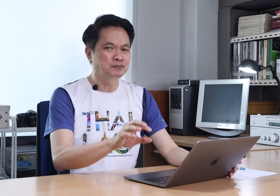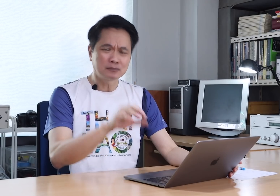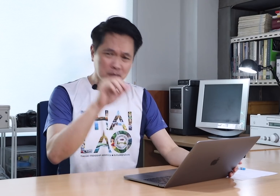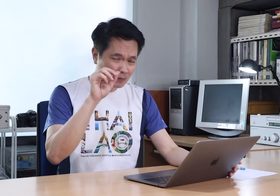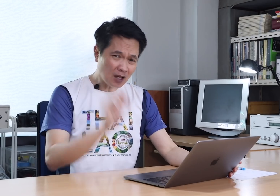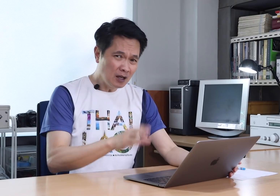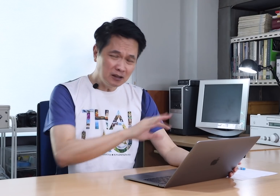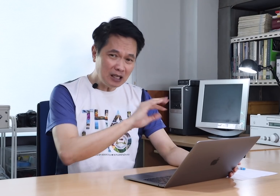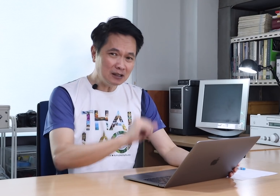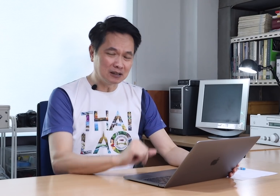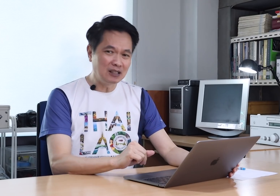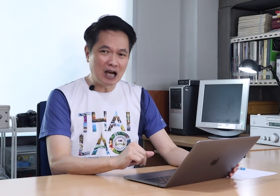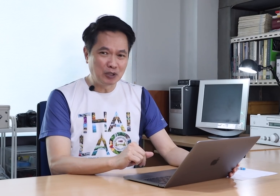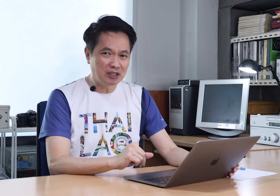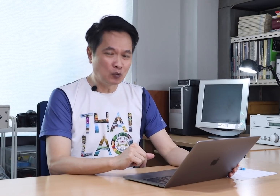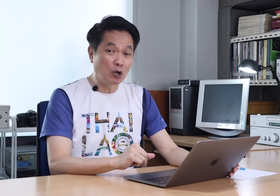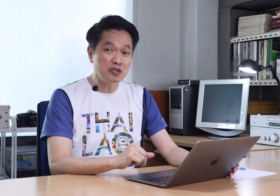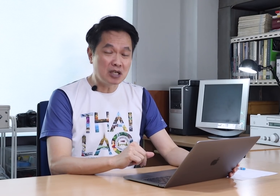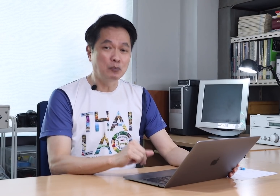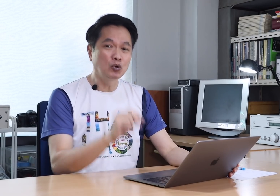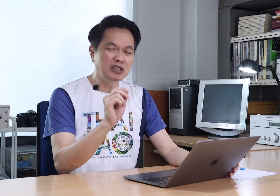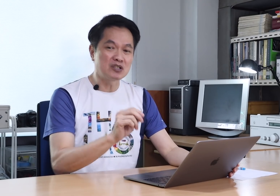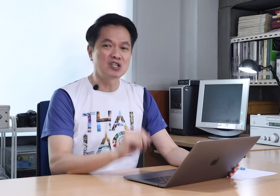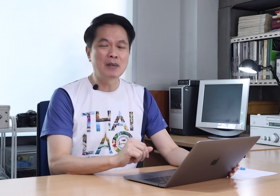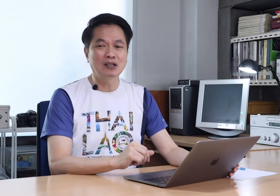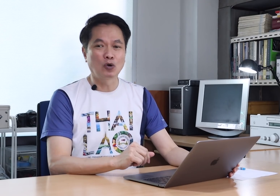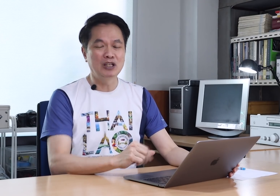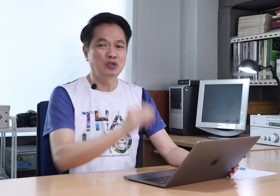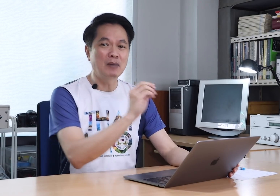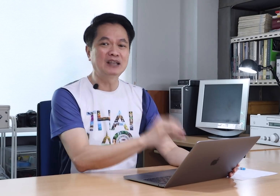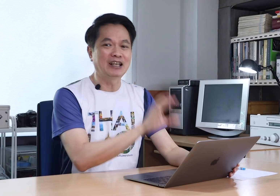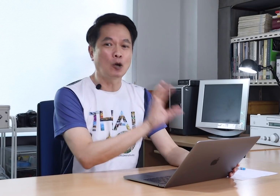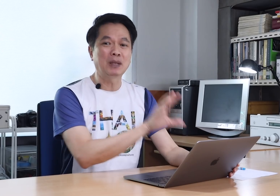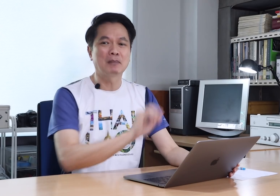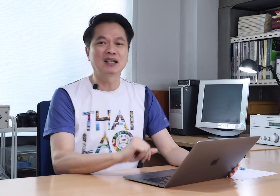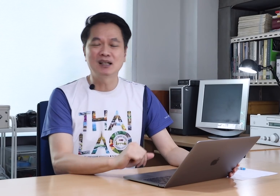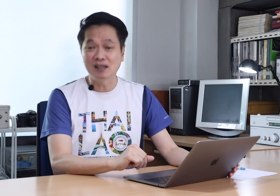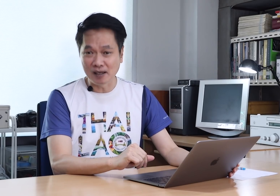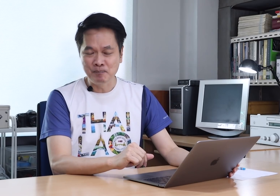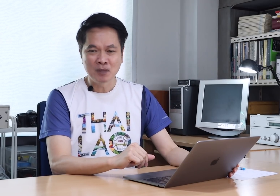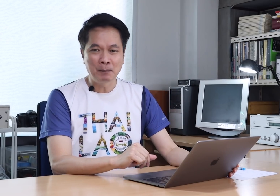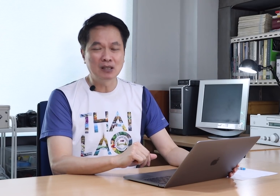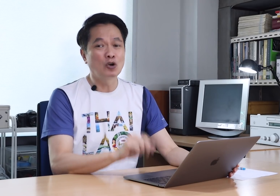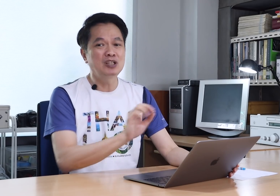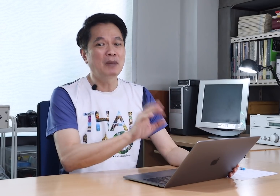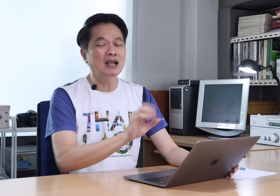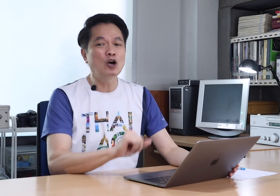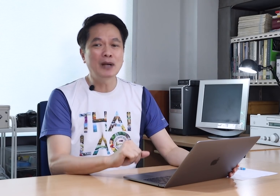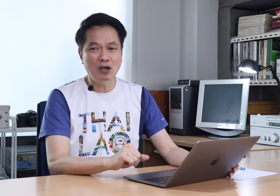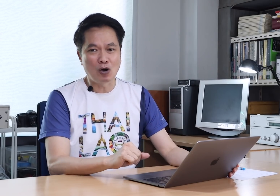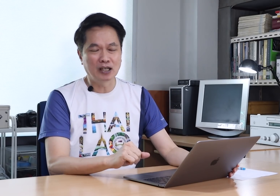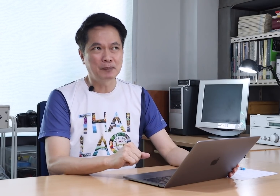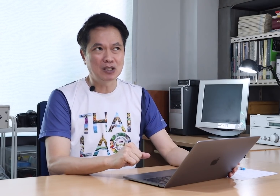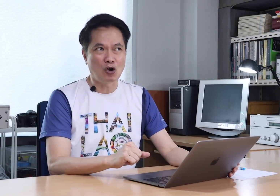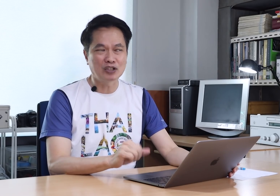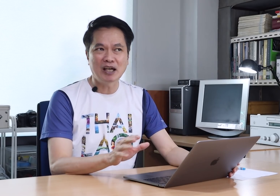แดงคือถ้าเกิดที่ลาวเนี่ยถ้าเกิดว่าเขาเจอผู้ที่ติดเชื้อแม้แต่คนเดียวที่บ้านไหนเขาปิดบ้านนั้นเลยนะฮะปิดโดยที่ไม่เข้า